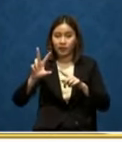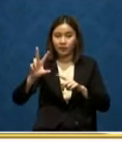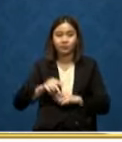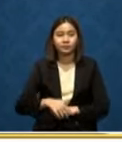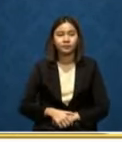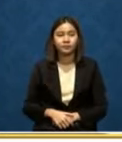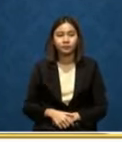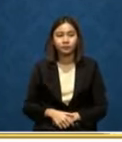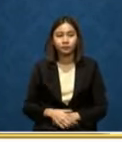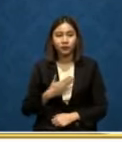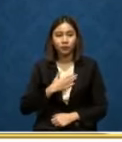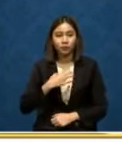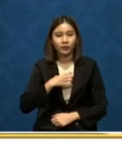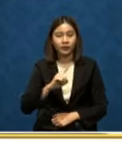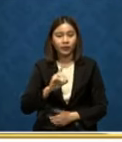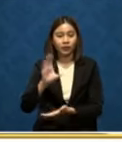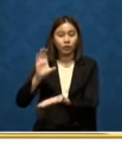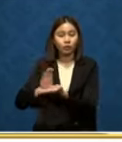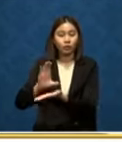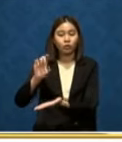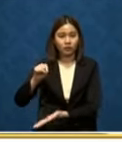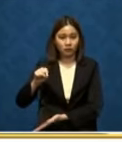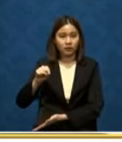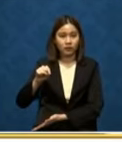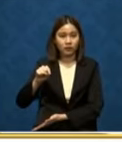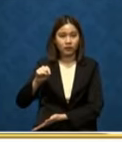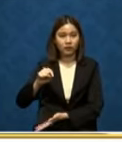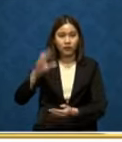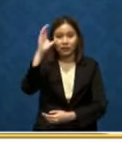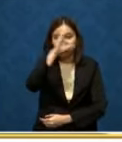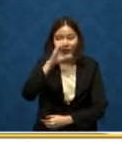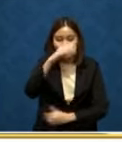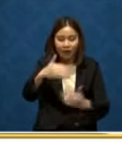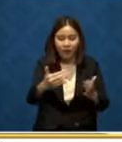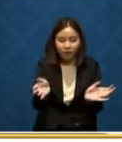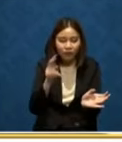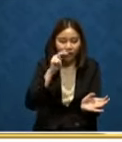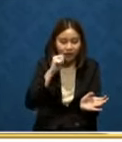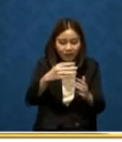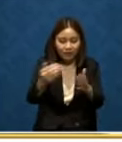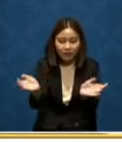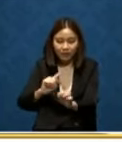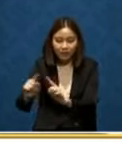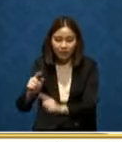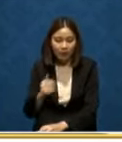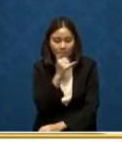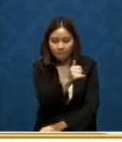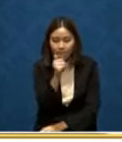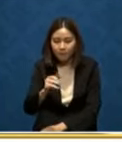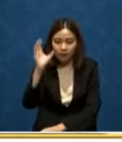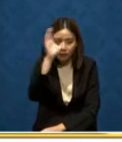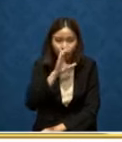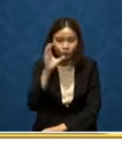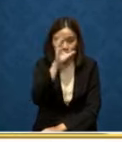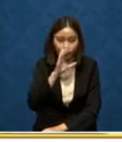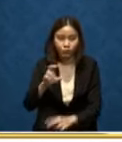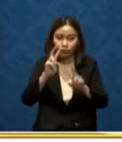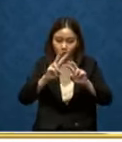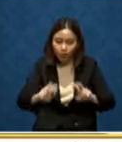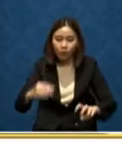ผมอยากให้กองทุนได้ออกสำรวจแหล่งน้ำออกให้เยอะครับสำรวจให้มาก